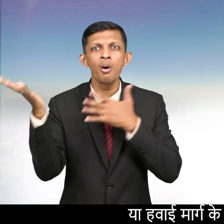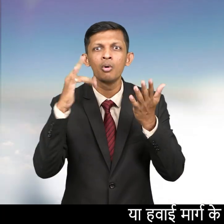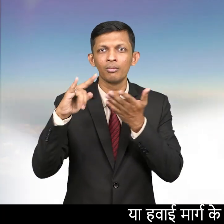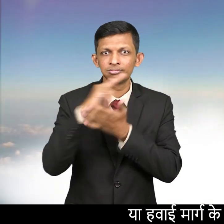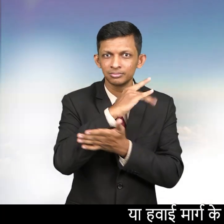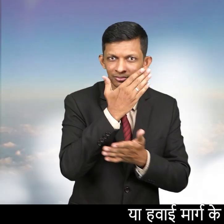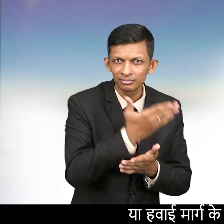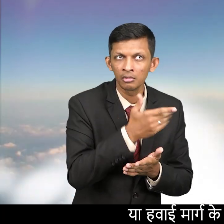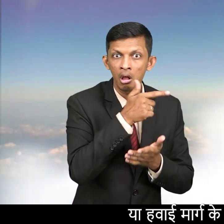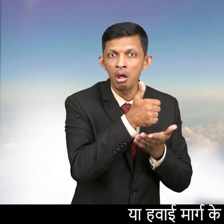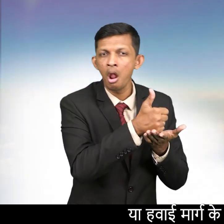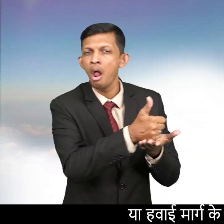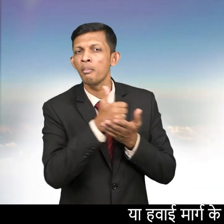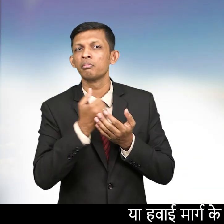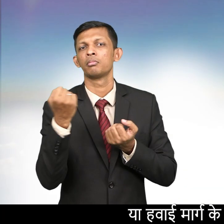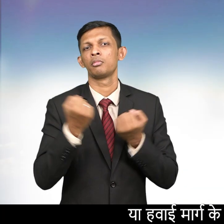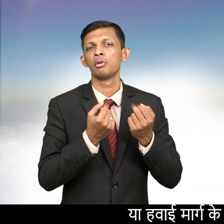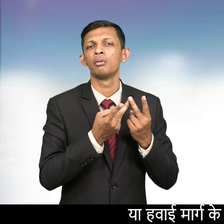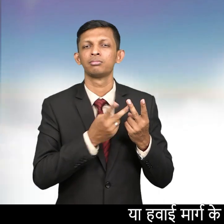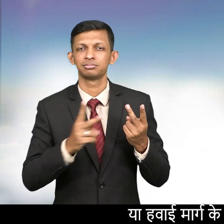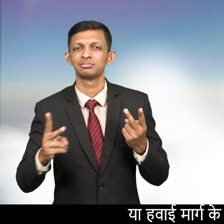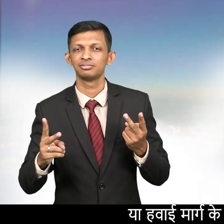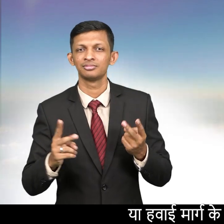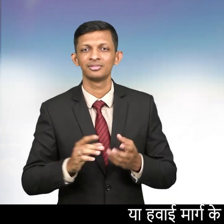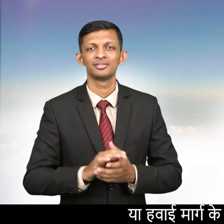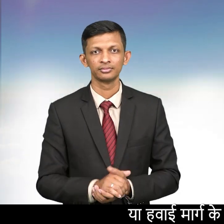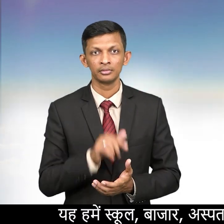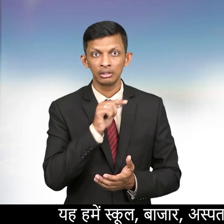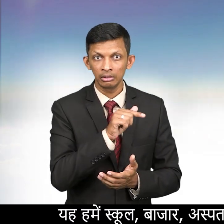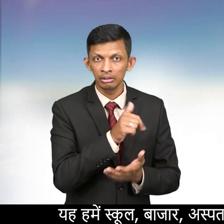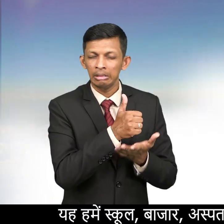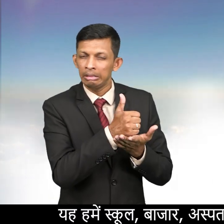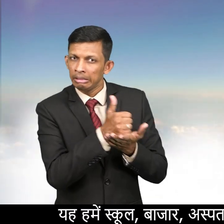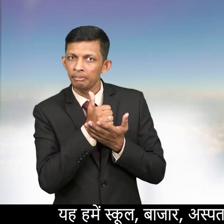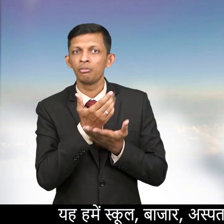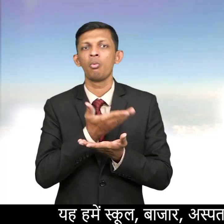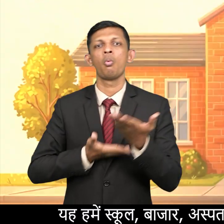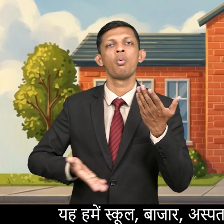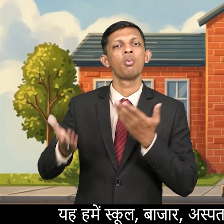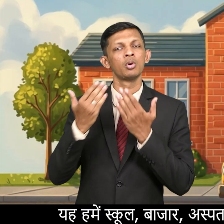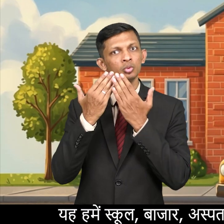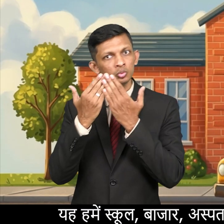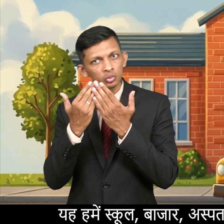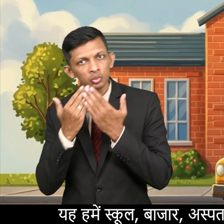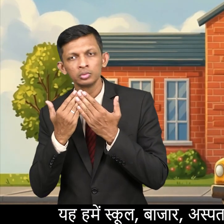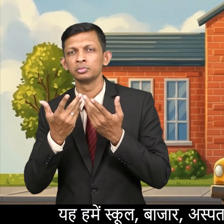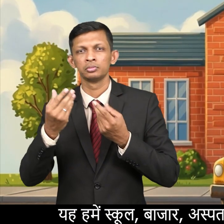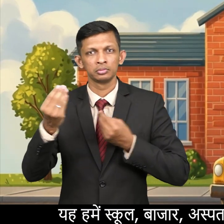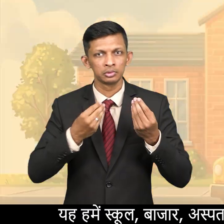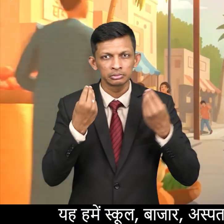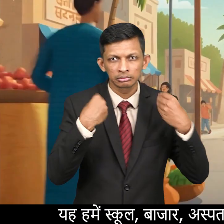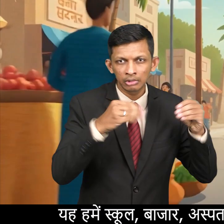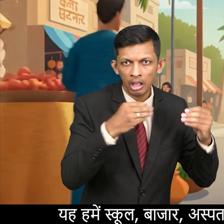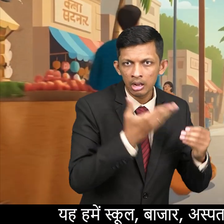के माध्यम से किसी साधन या वाहन की मदद से। यह हमें स्कूल, बाजार, अस्पताल